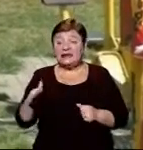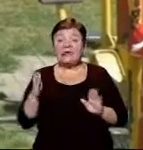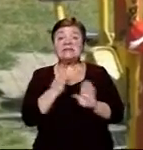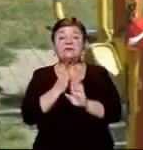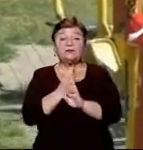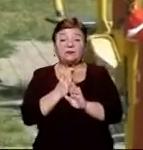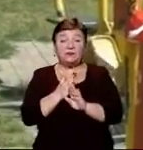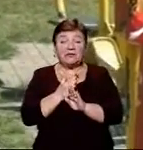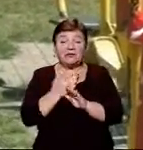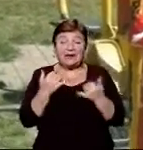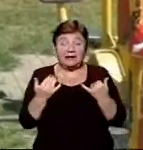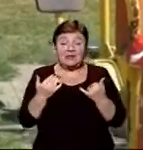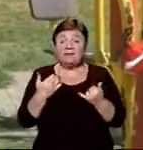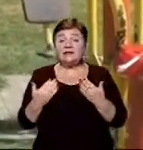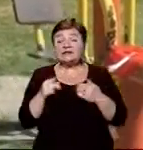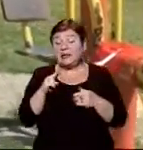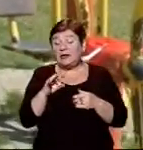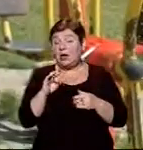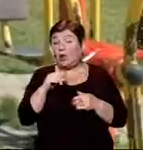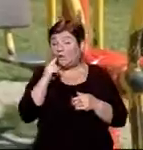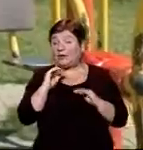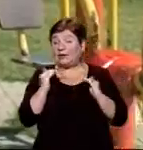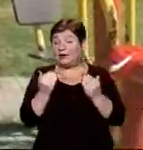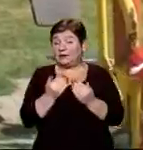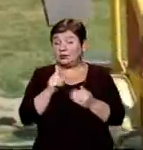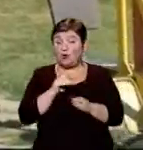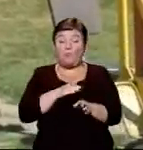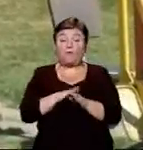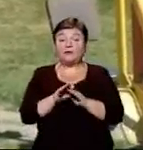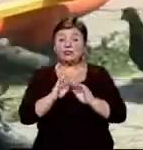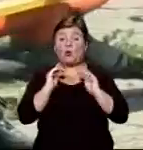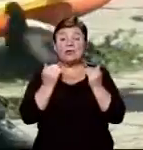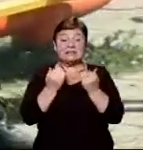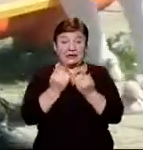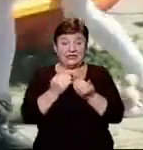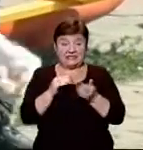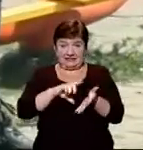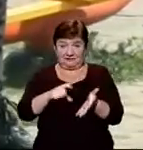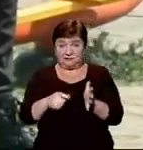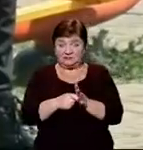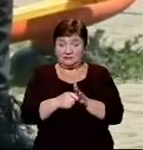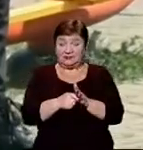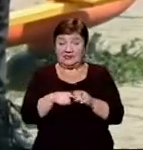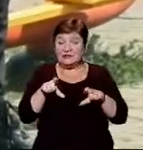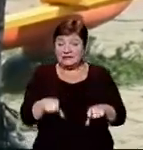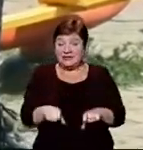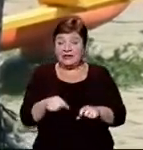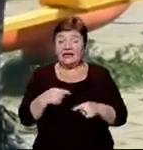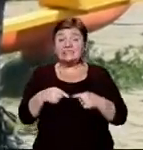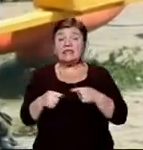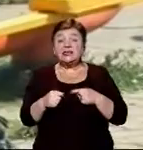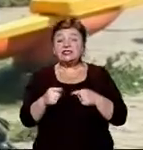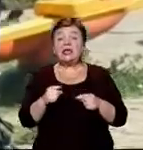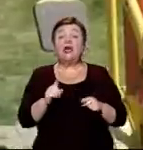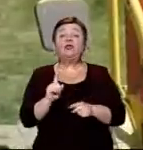повітря. І якщо у нас карантин, це не говорить про те, що ми маємо повністю закритися в хатах і сидіти. Тому що здоров'я – це